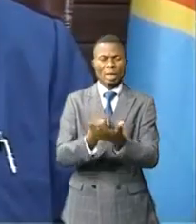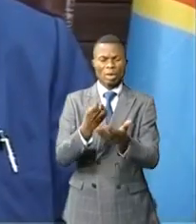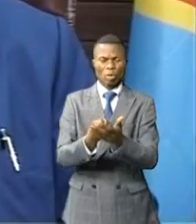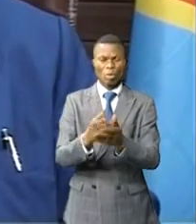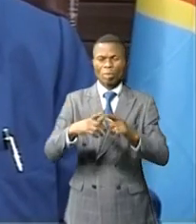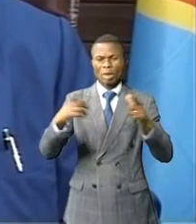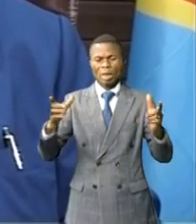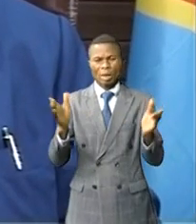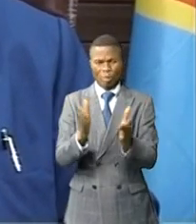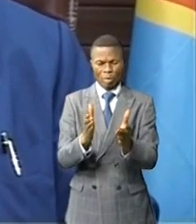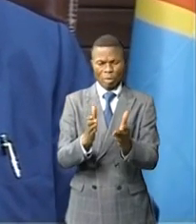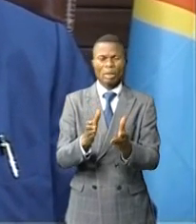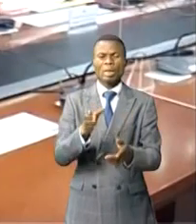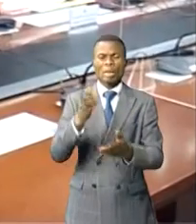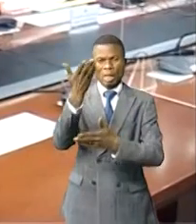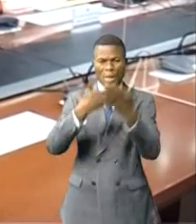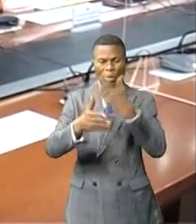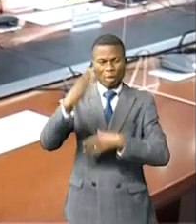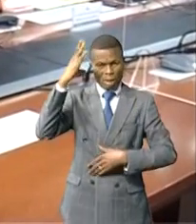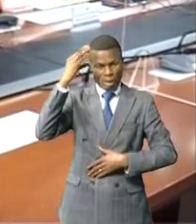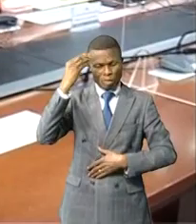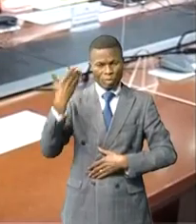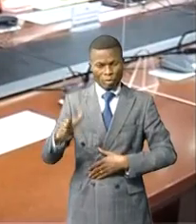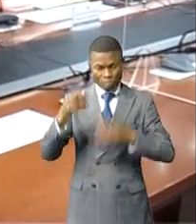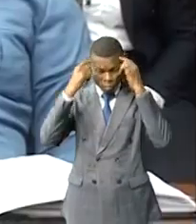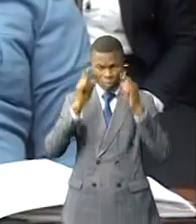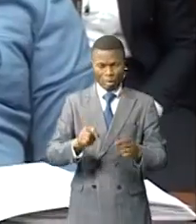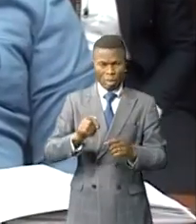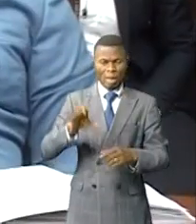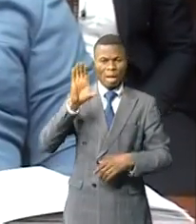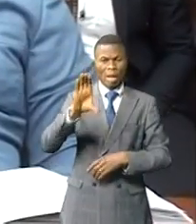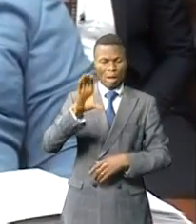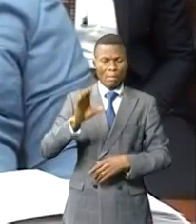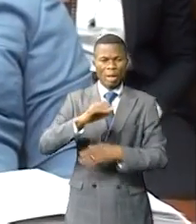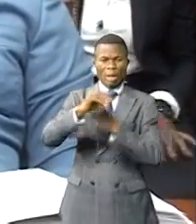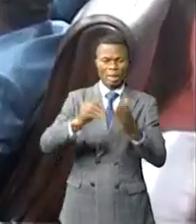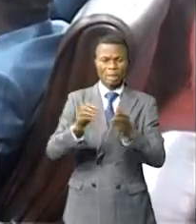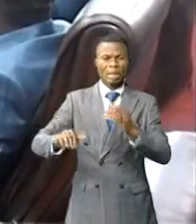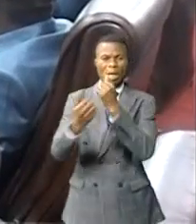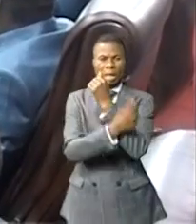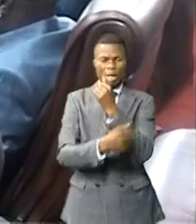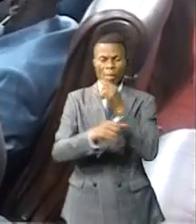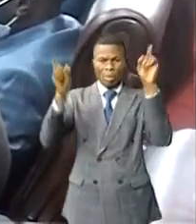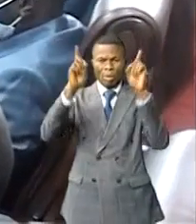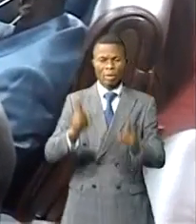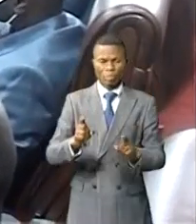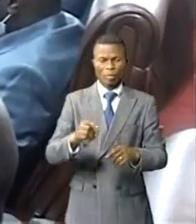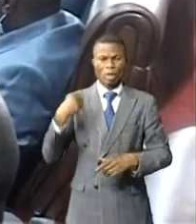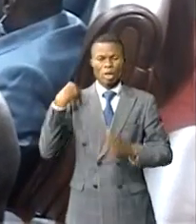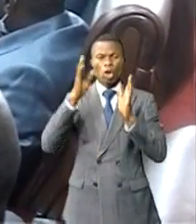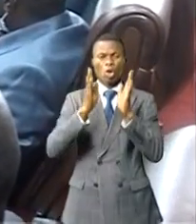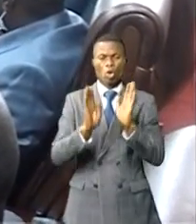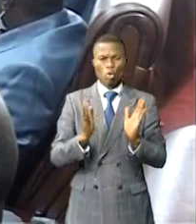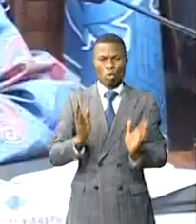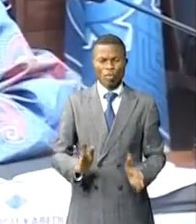macroéconomique. Après échange d'expériences sur les mesures prises par les banques centrales des pays africains, le gouverneur de l'Institut des missions a clôturé